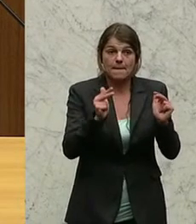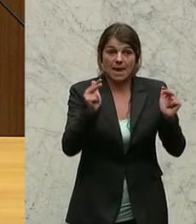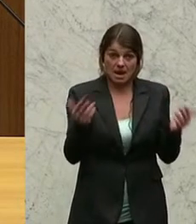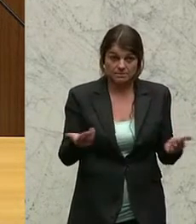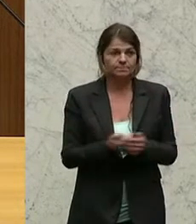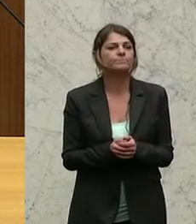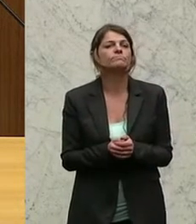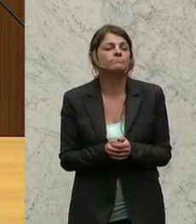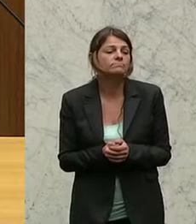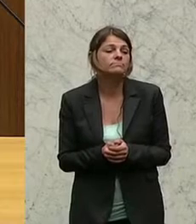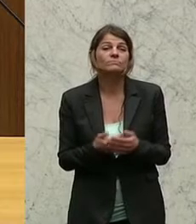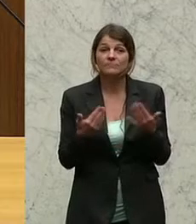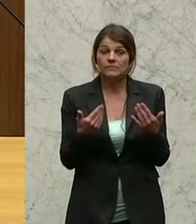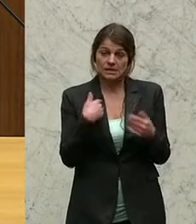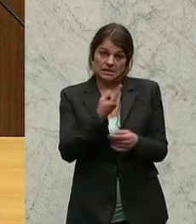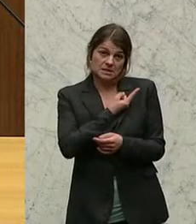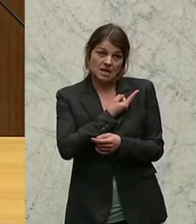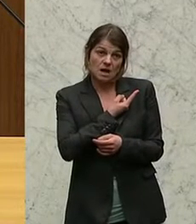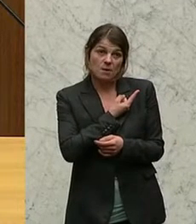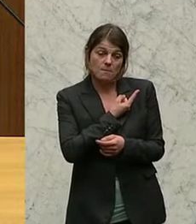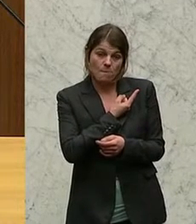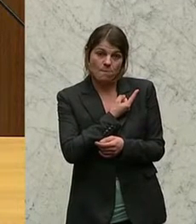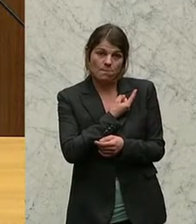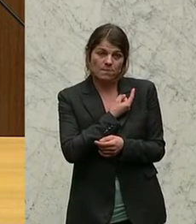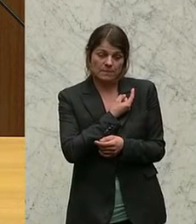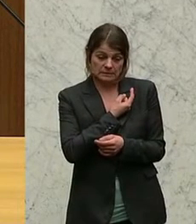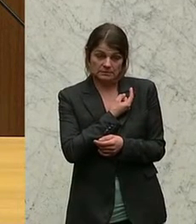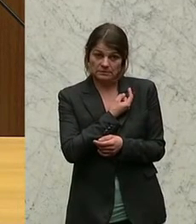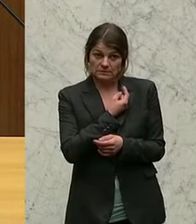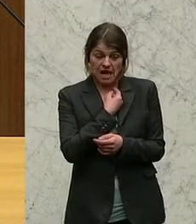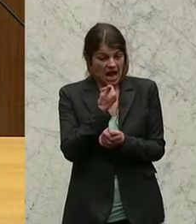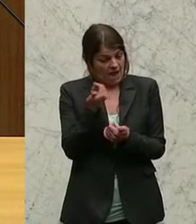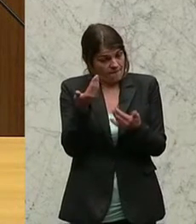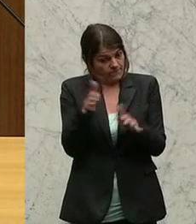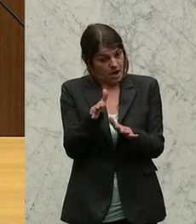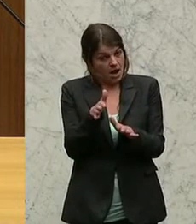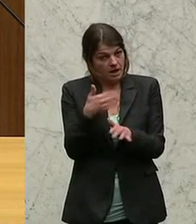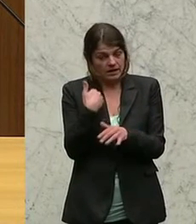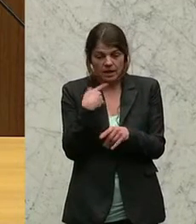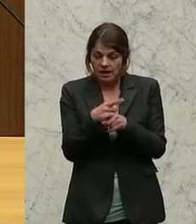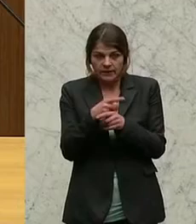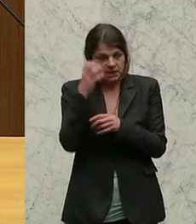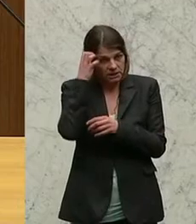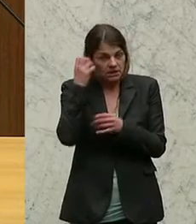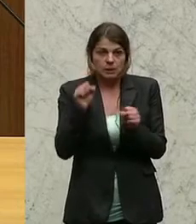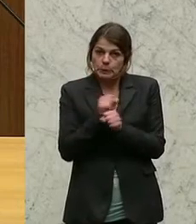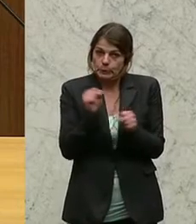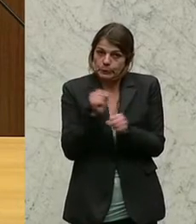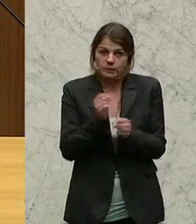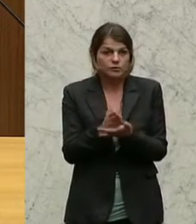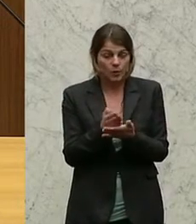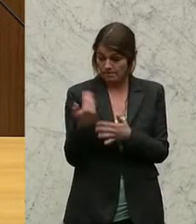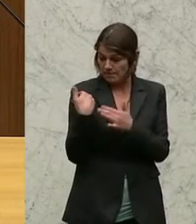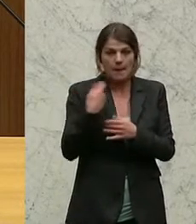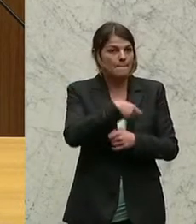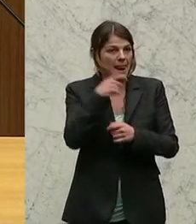vorgekommen. Und mir macht ein Fall besonders Kopfweh. Das ist jetzt der unlängst